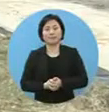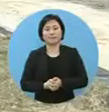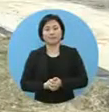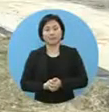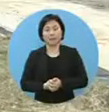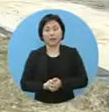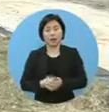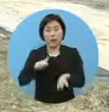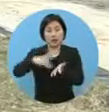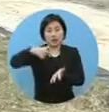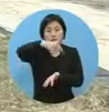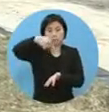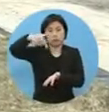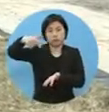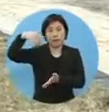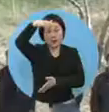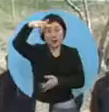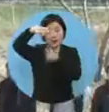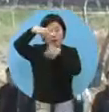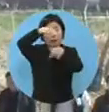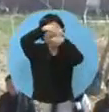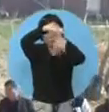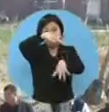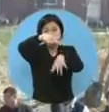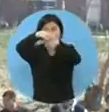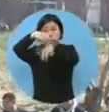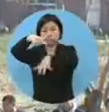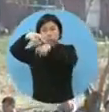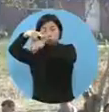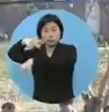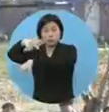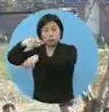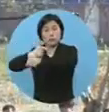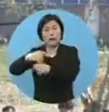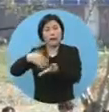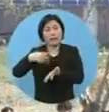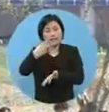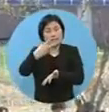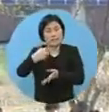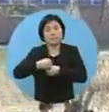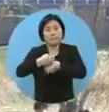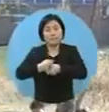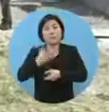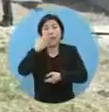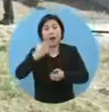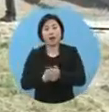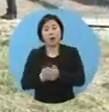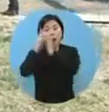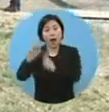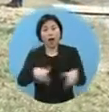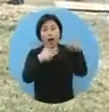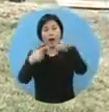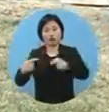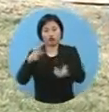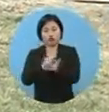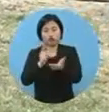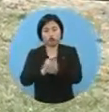방제용 드론은 한 번 비행해 2헥타르까지 농약을 뿌릴 수 있고 하루 방제 작업은 최대 축구장 80개